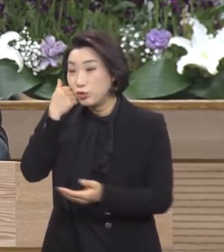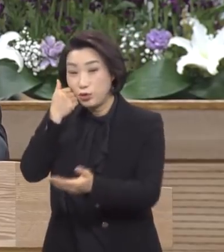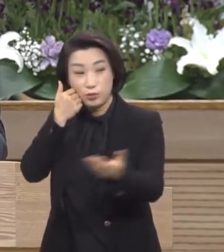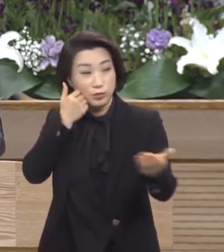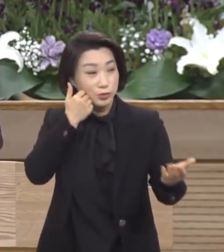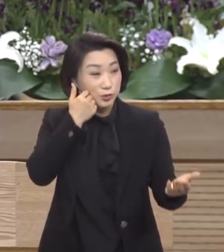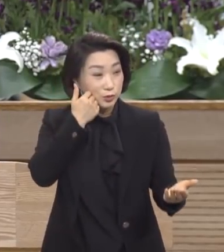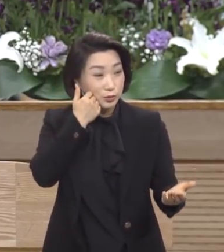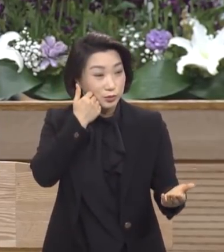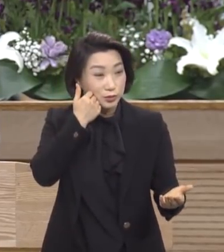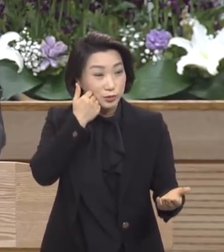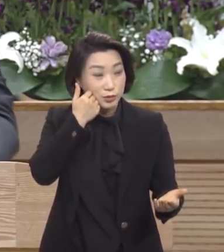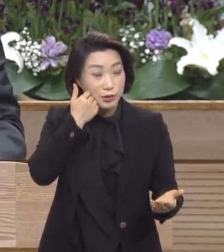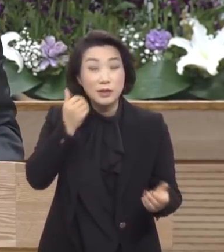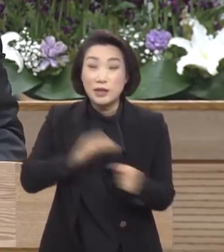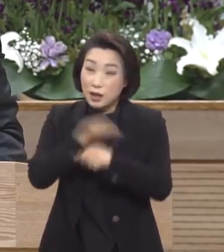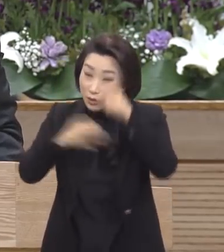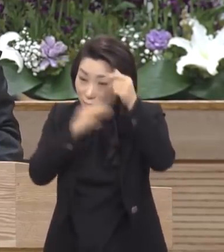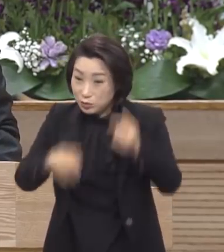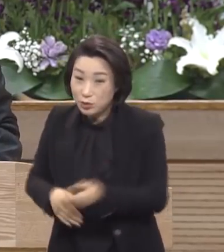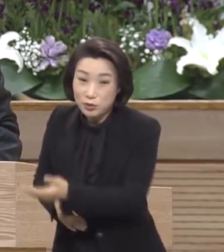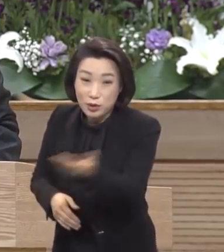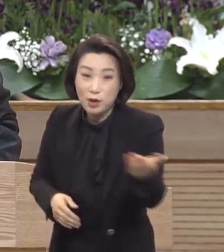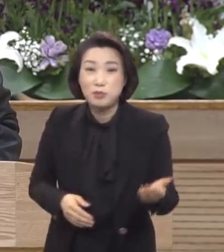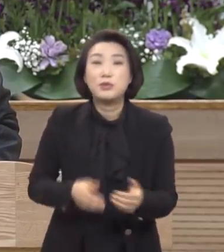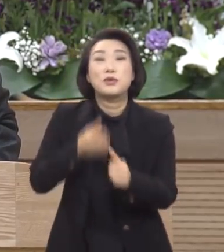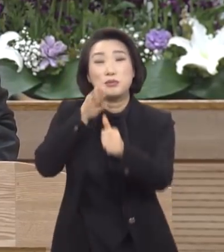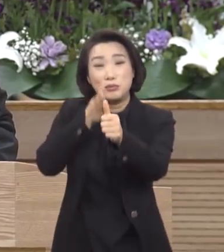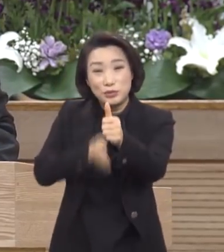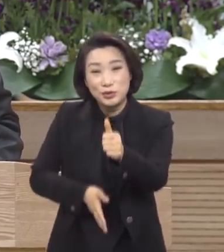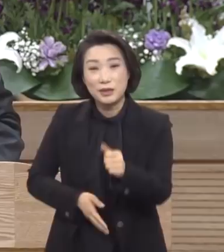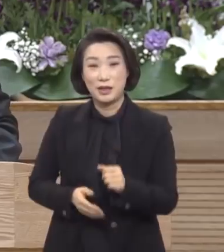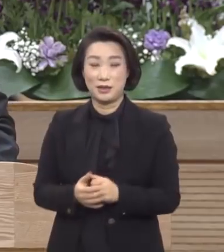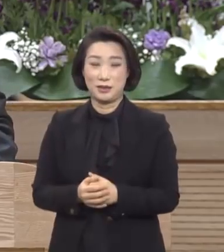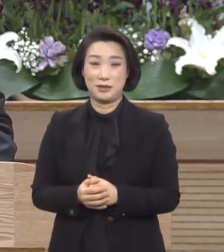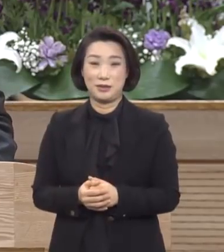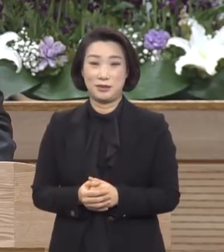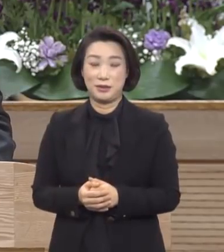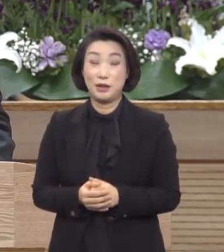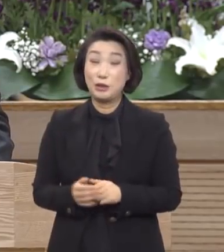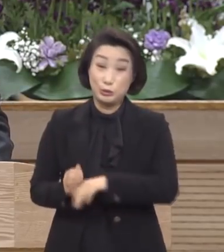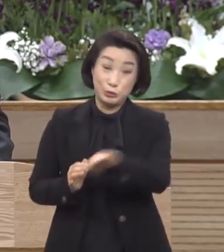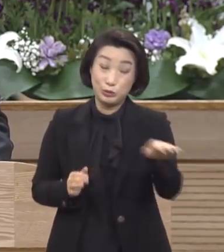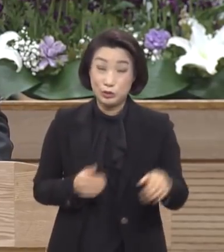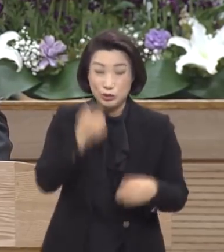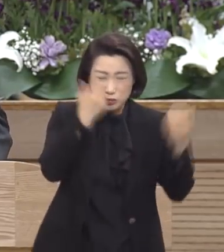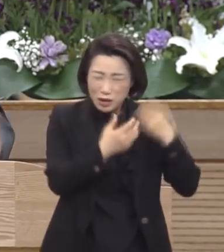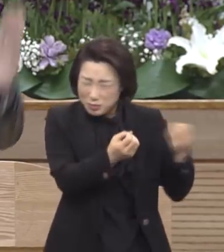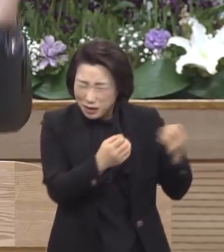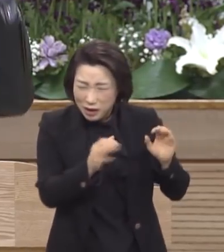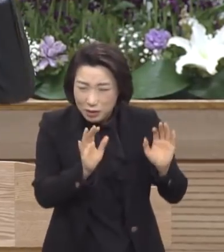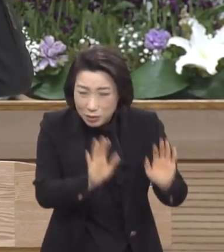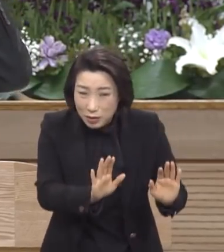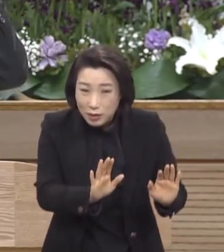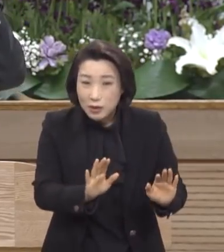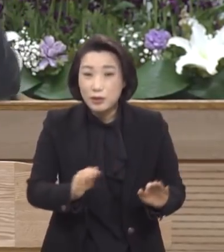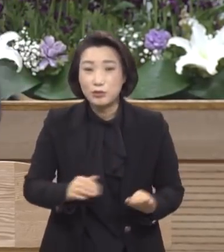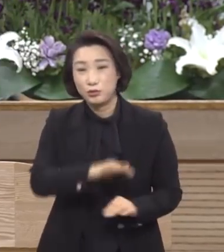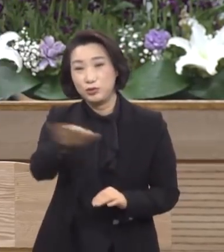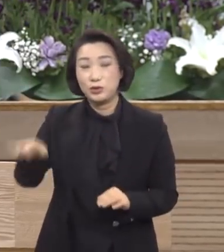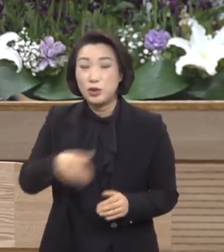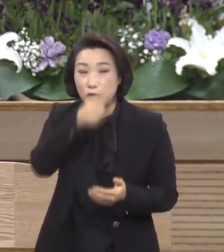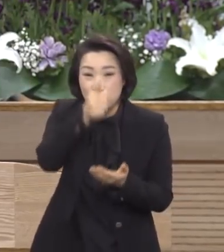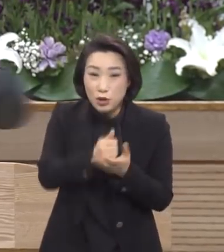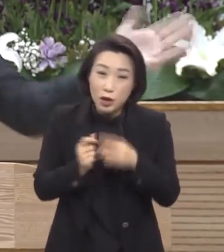있는가? 사랑하는 성도들이여, 간절히 비옵나니 우린 누가 말하기도 이와 같은